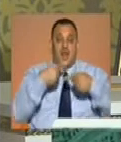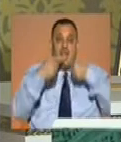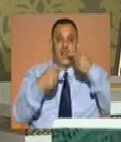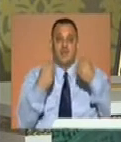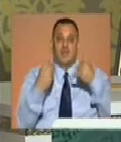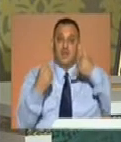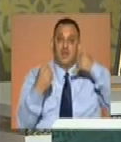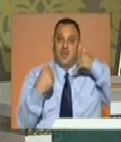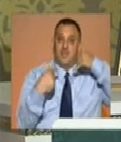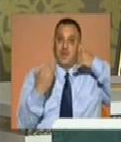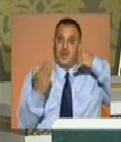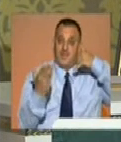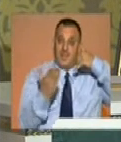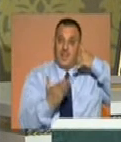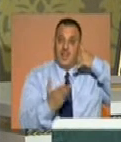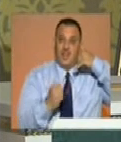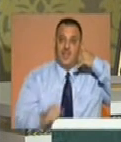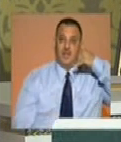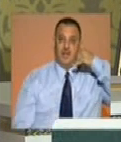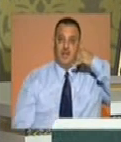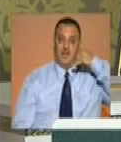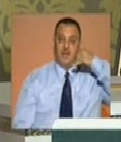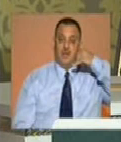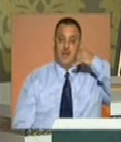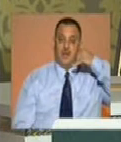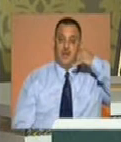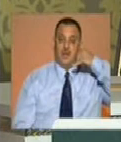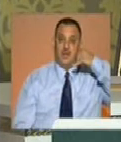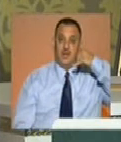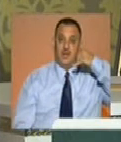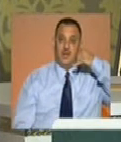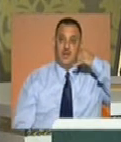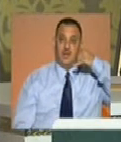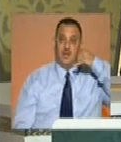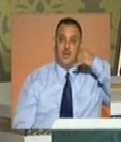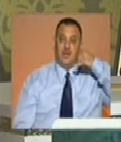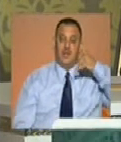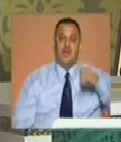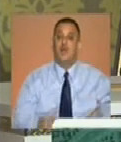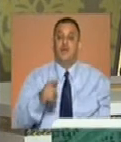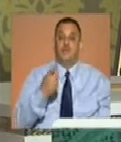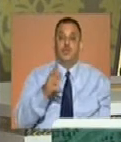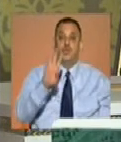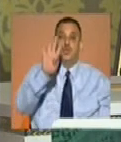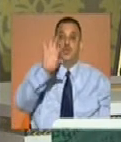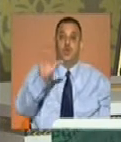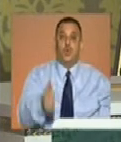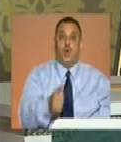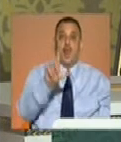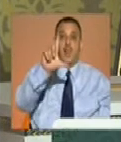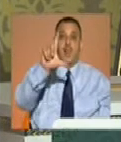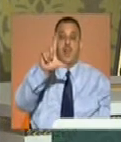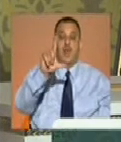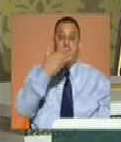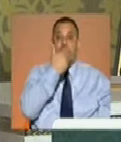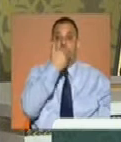شوي نكمل. تفضل ايش سؤالك؟ هنقدر نكمل ستة شوارف في القعده؟ ايه.